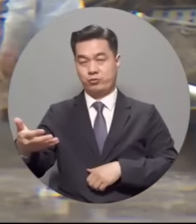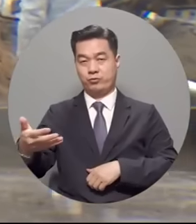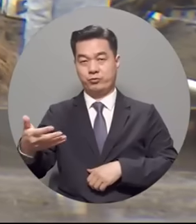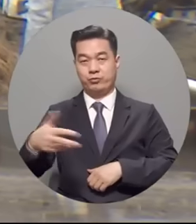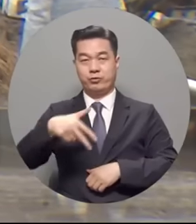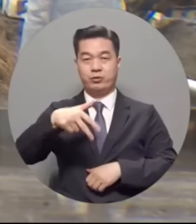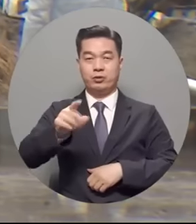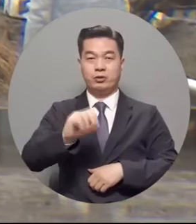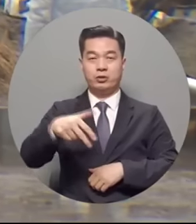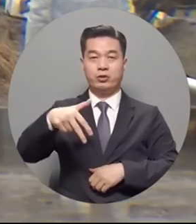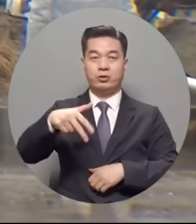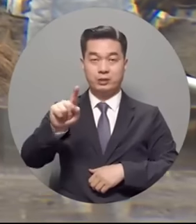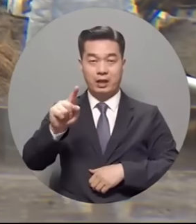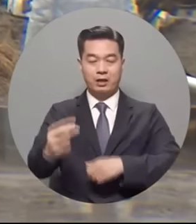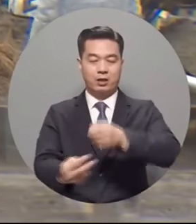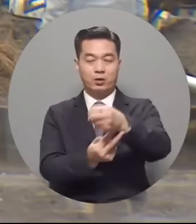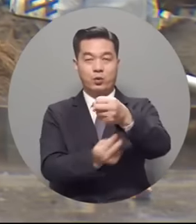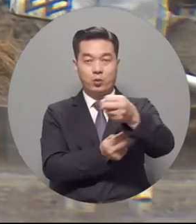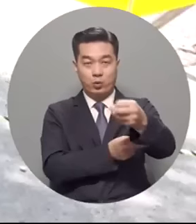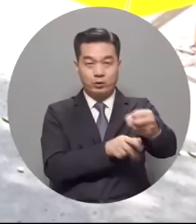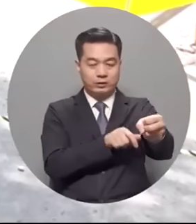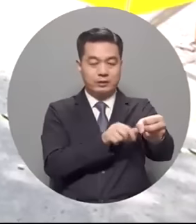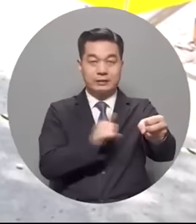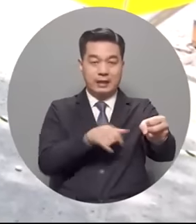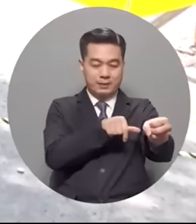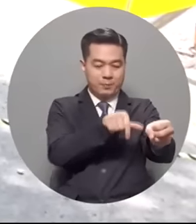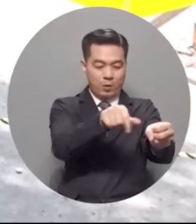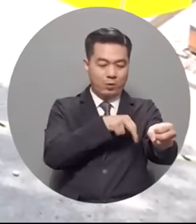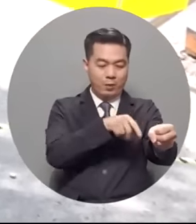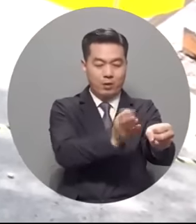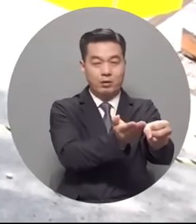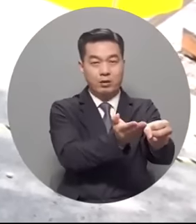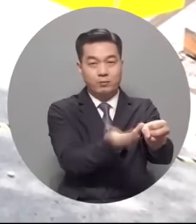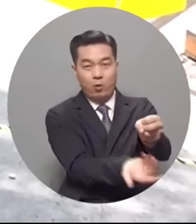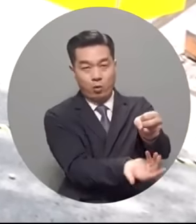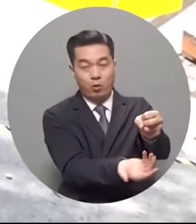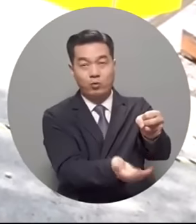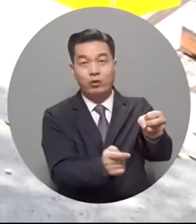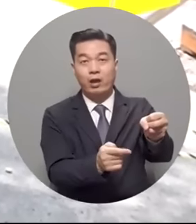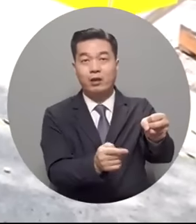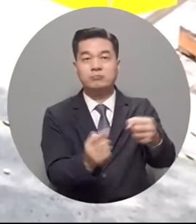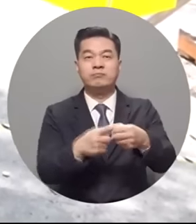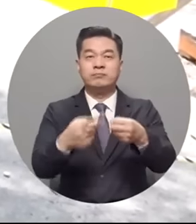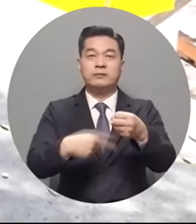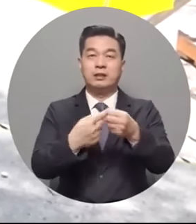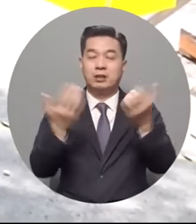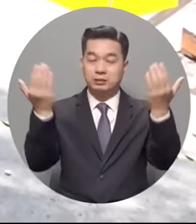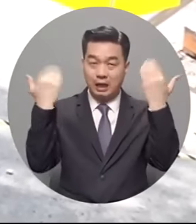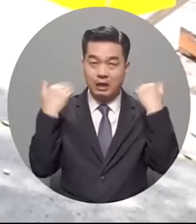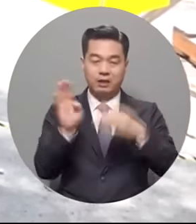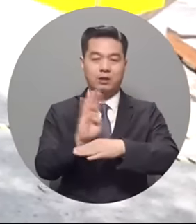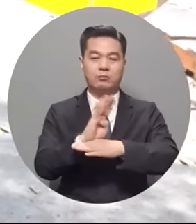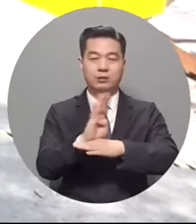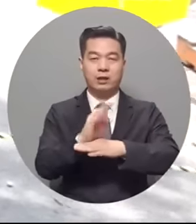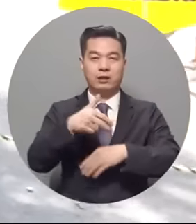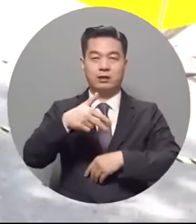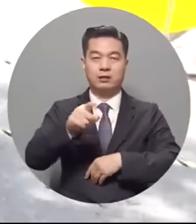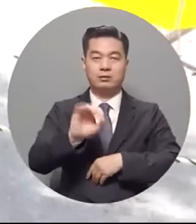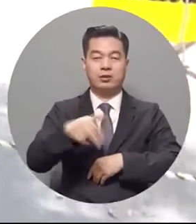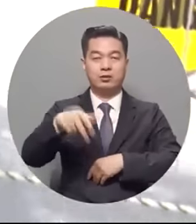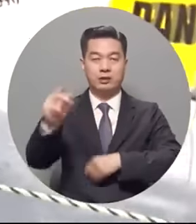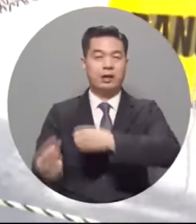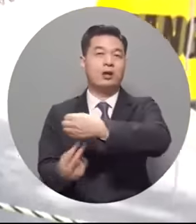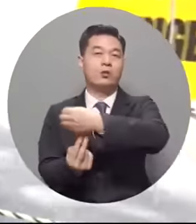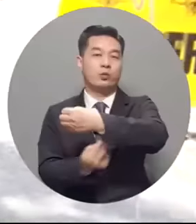부분이 한순간에 무너져 내렸습니다. 붕괴 사고가 난 지 1년여가 흐른 분당 정자교입니다. 이곳은